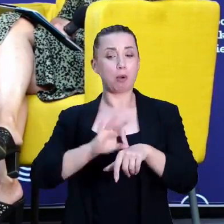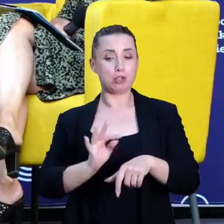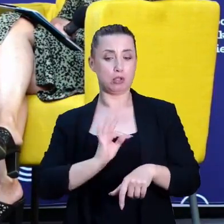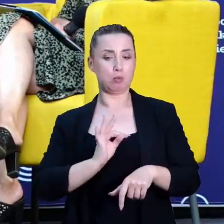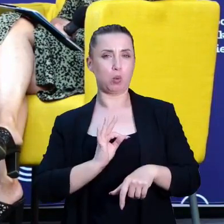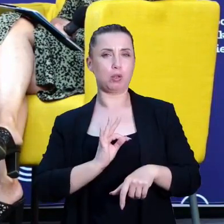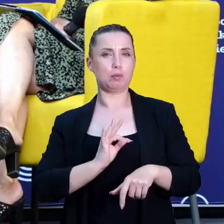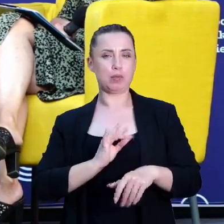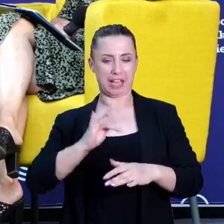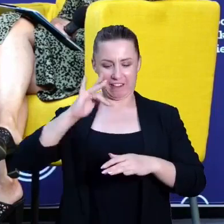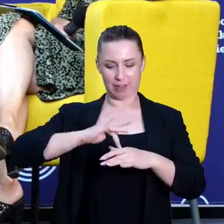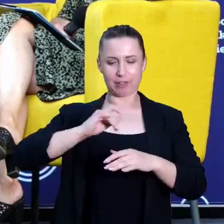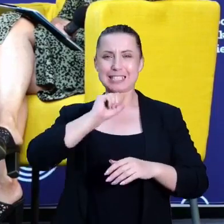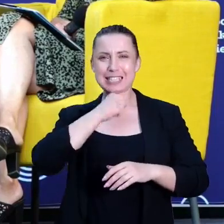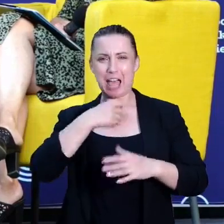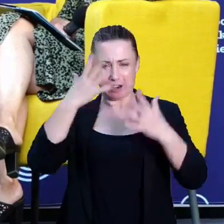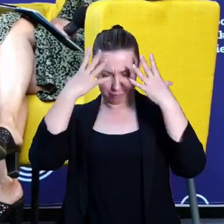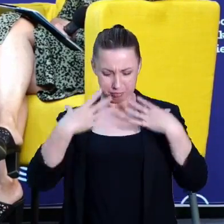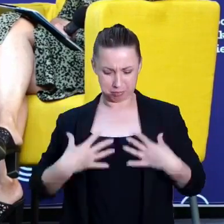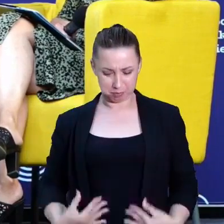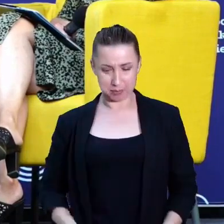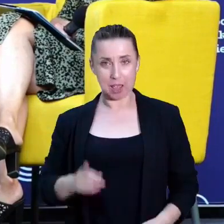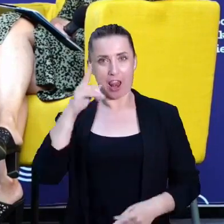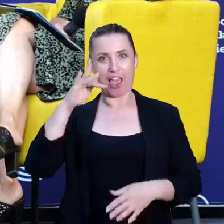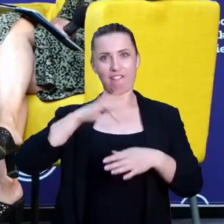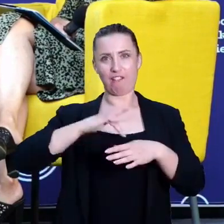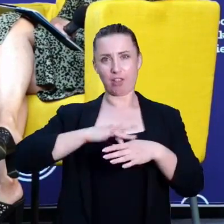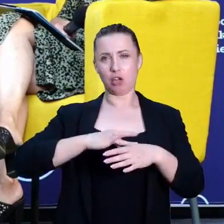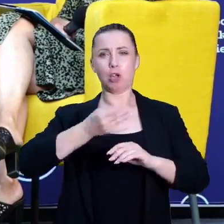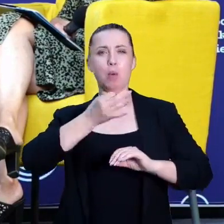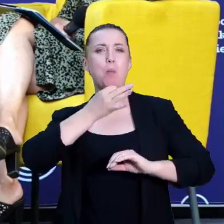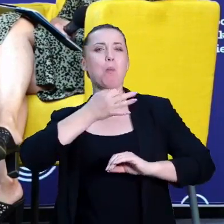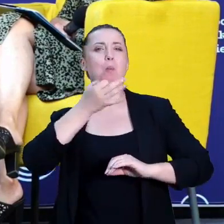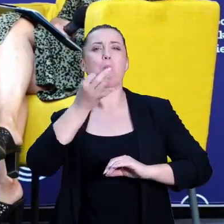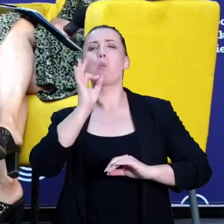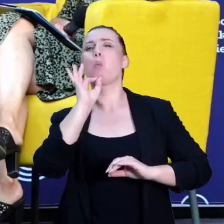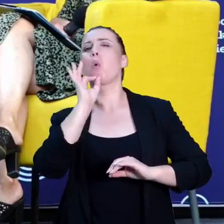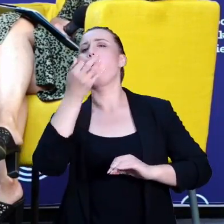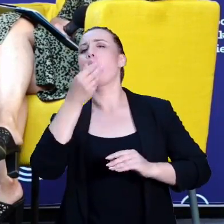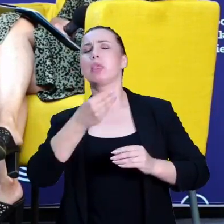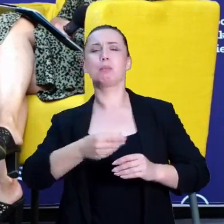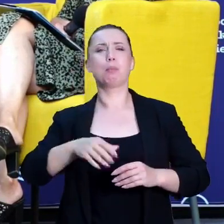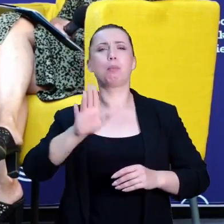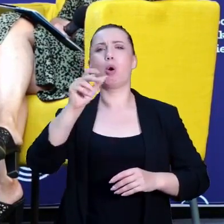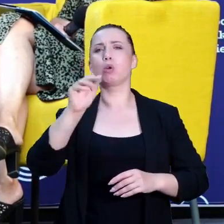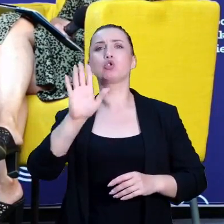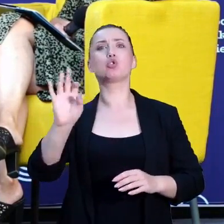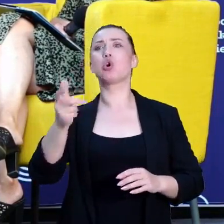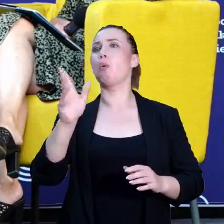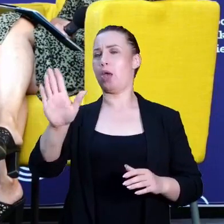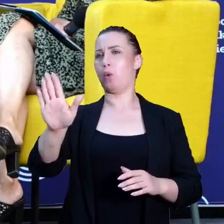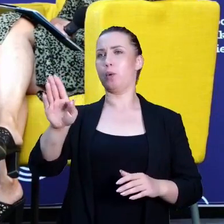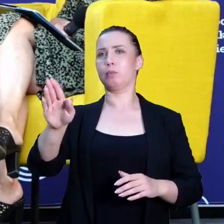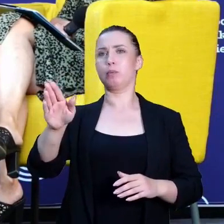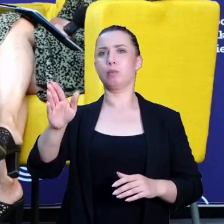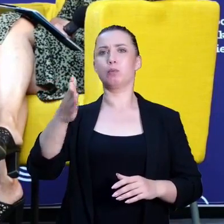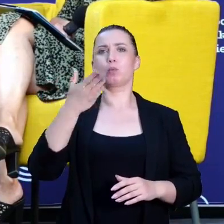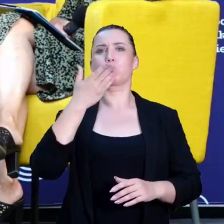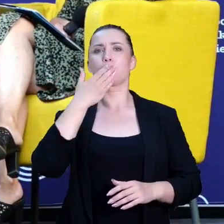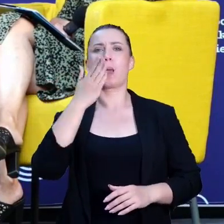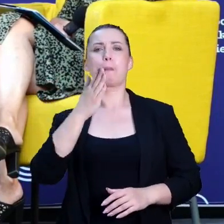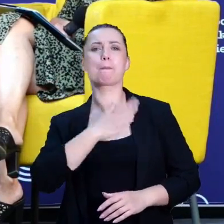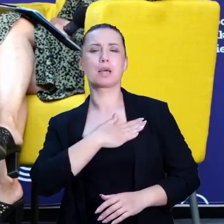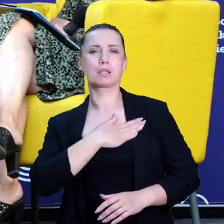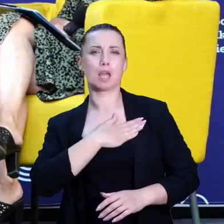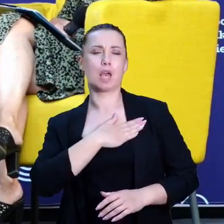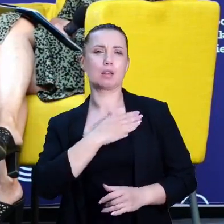swoją młodość, ciekawość świata, ciekawość życia, że wydaje mi się, że pasja jest na tym no, tak szalenie ważna w tym momencie. Nawet jeżeli to jest